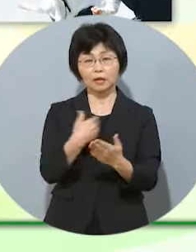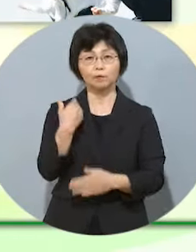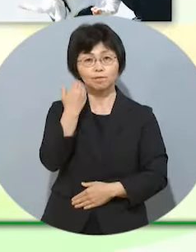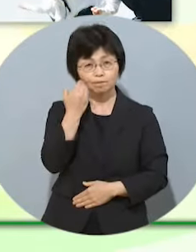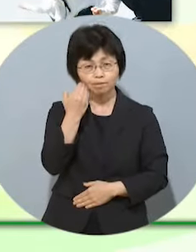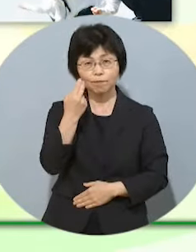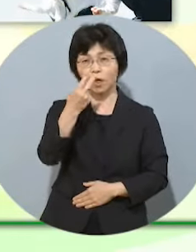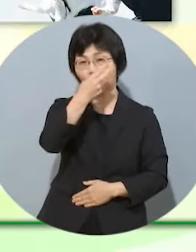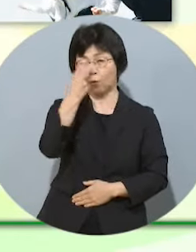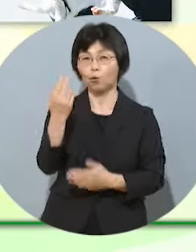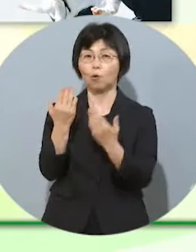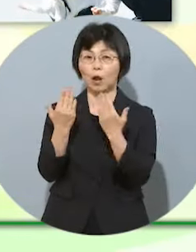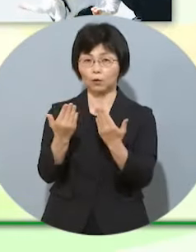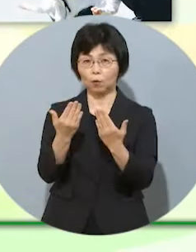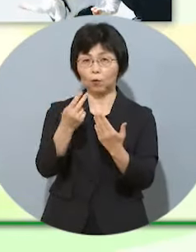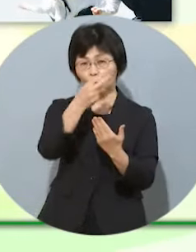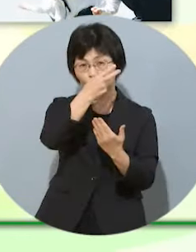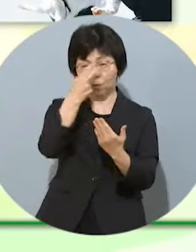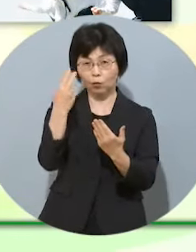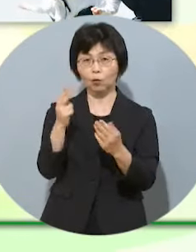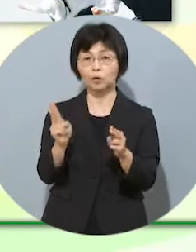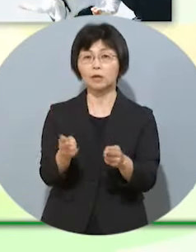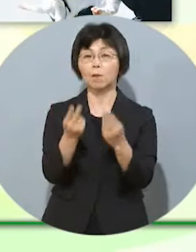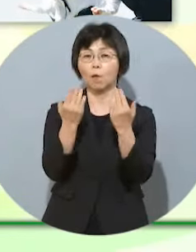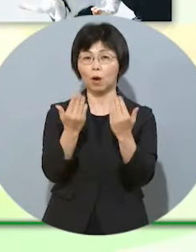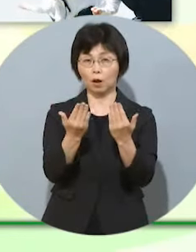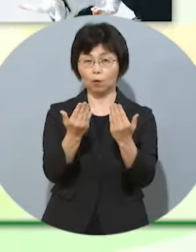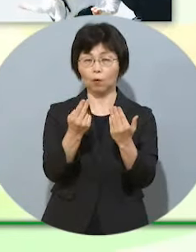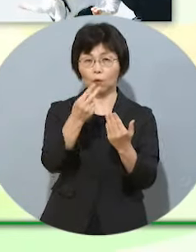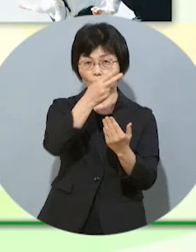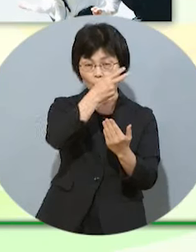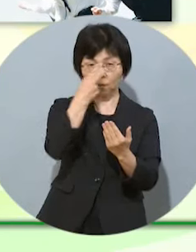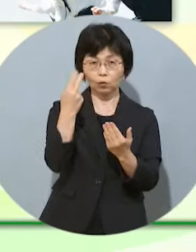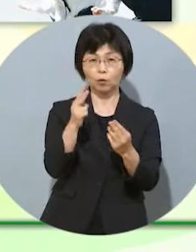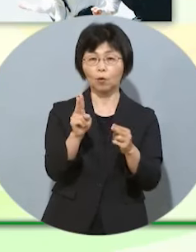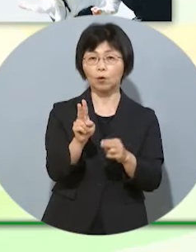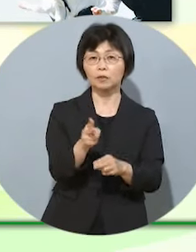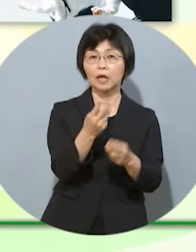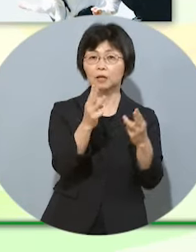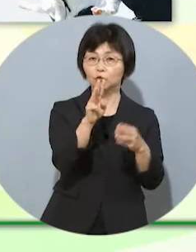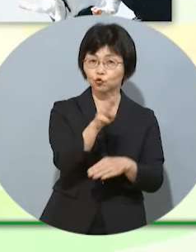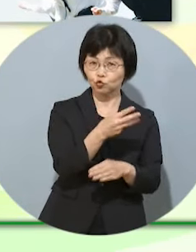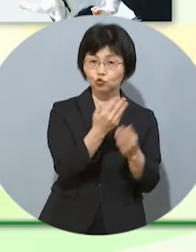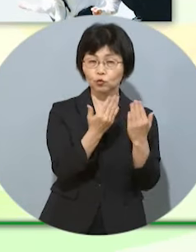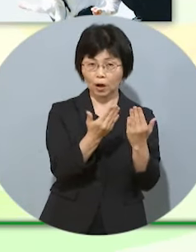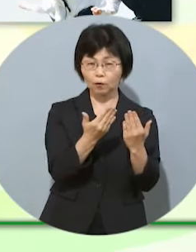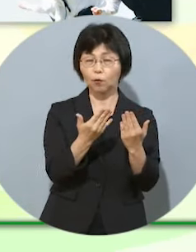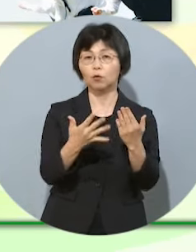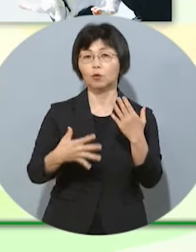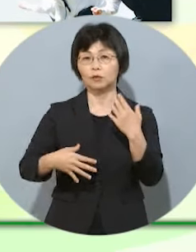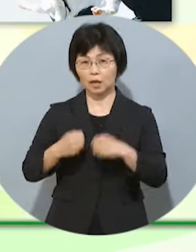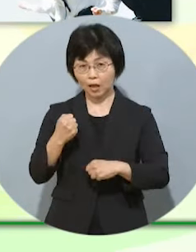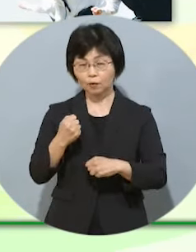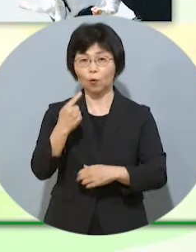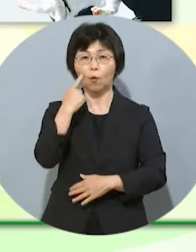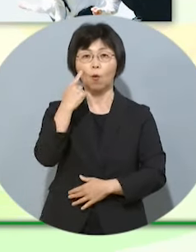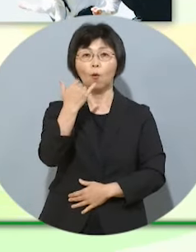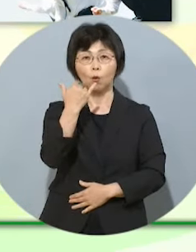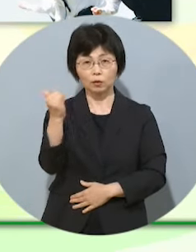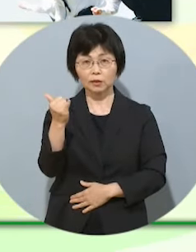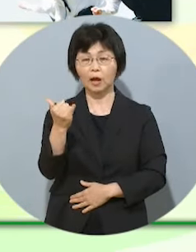校、高等専門学校または高等専修学校の在籍者、保護